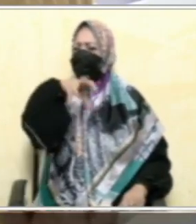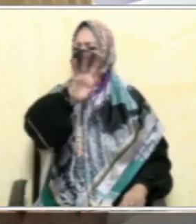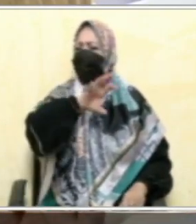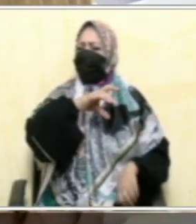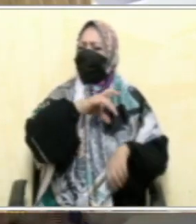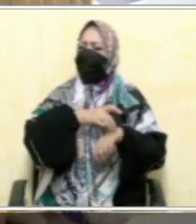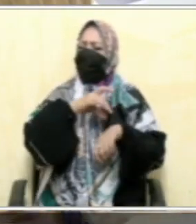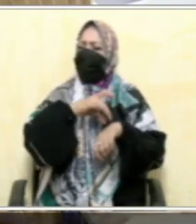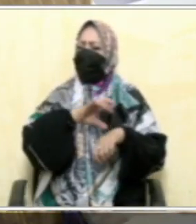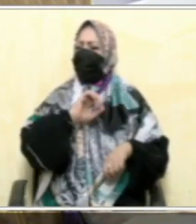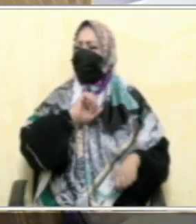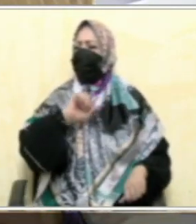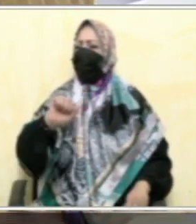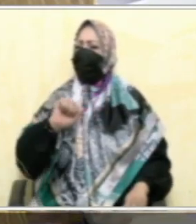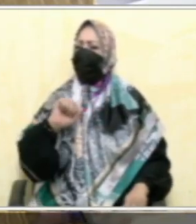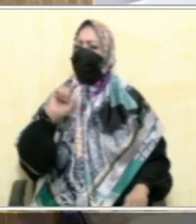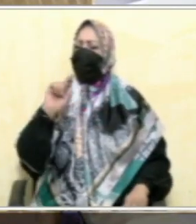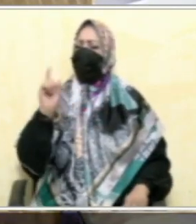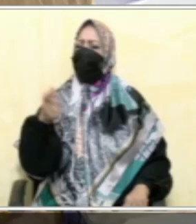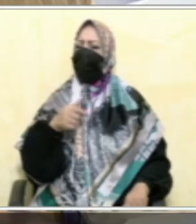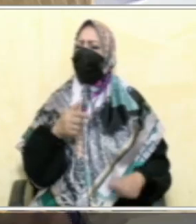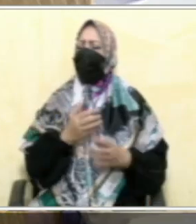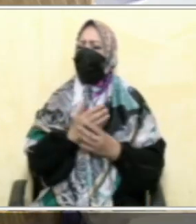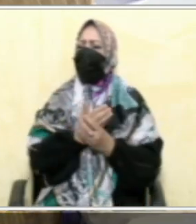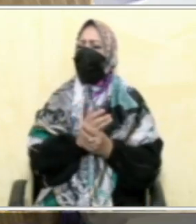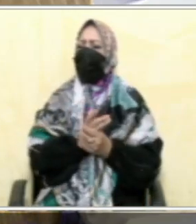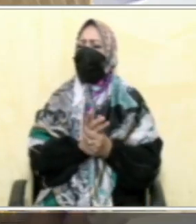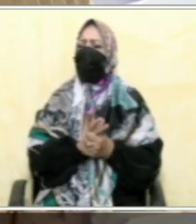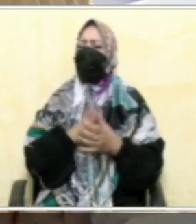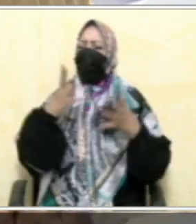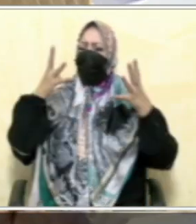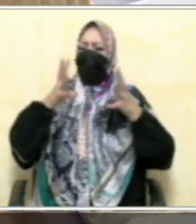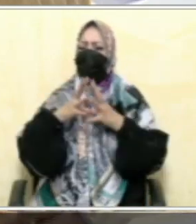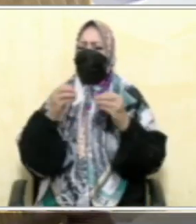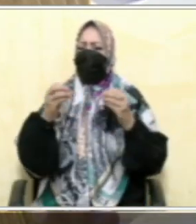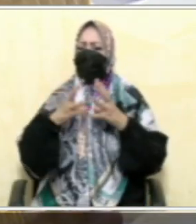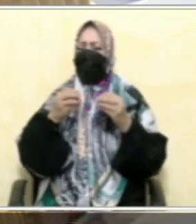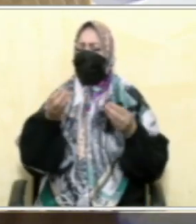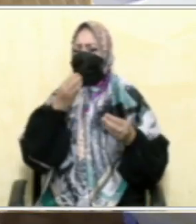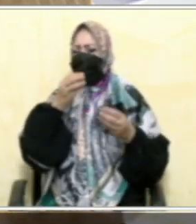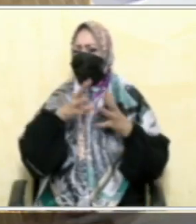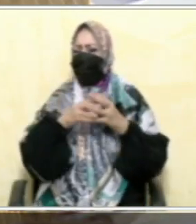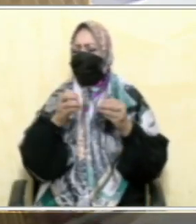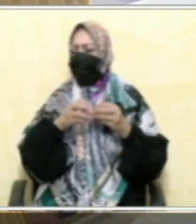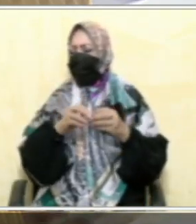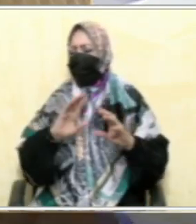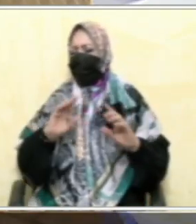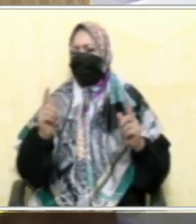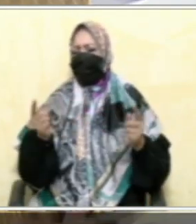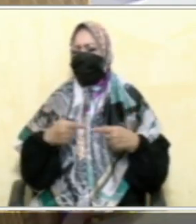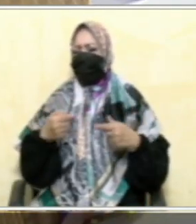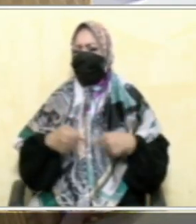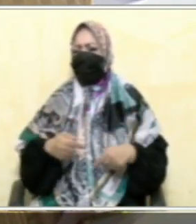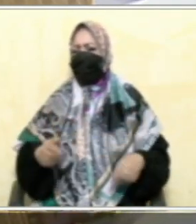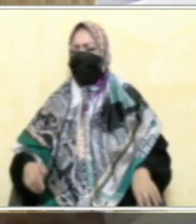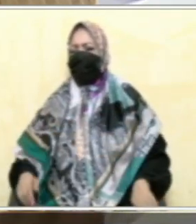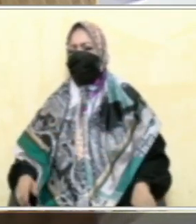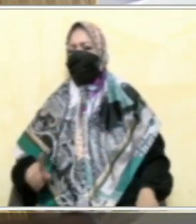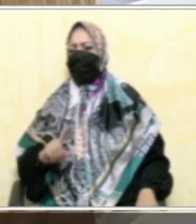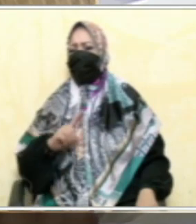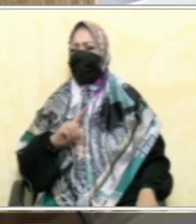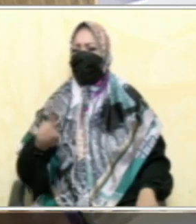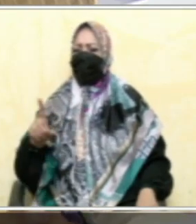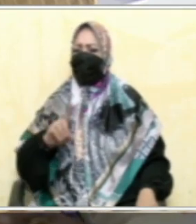لا تضر. من لا يريدها ولا يستسيغها له ذلك، بل نحن نندب ونستحب